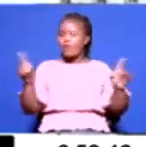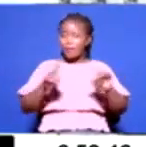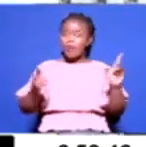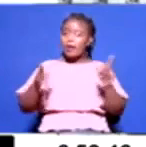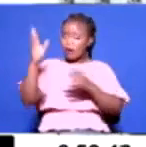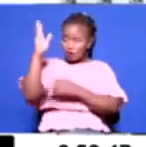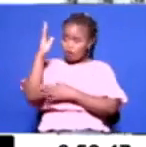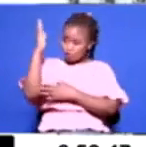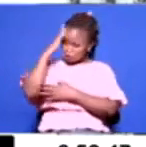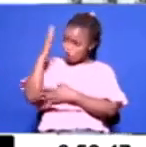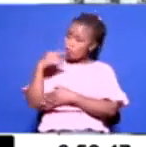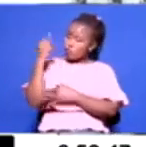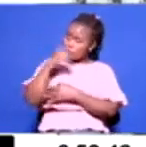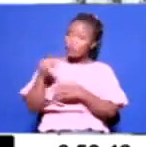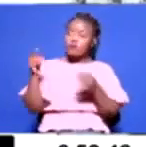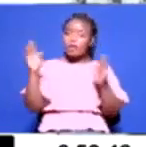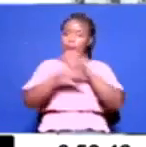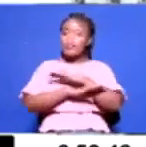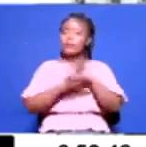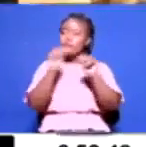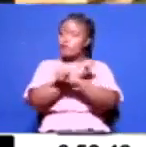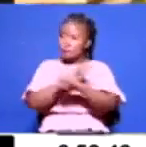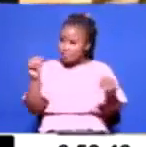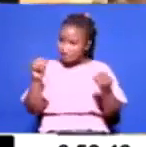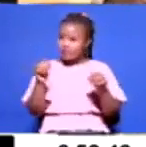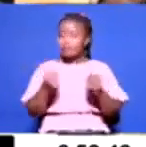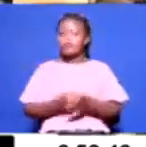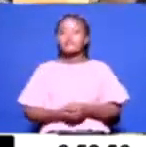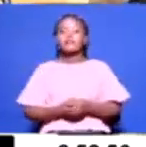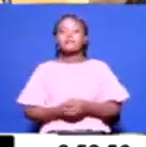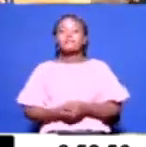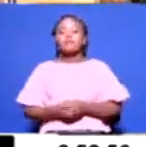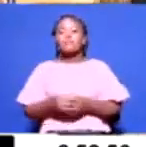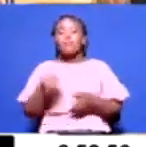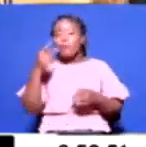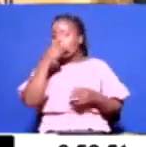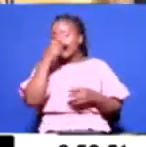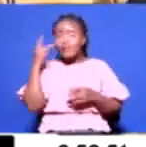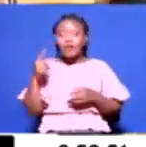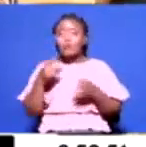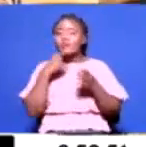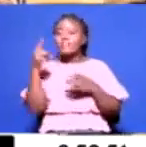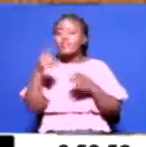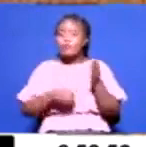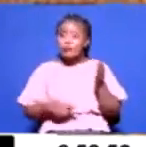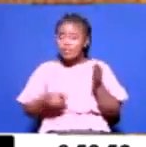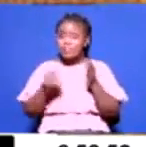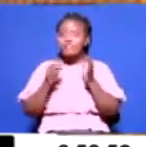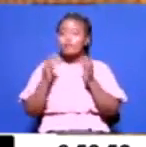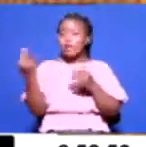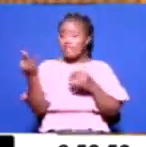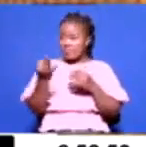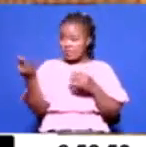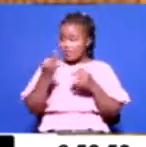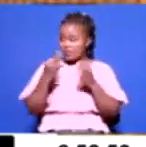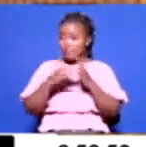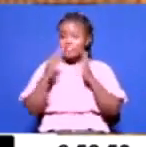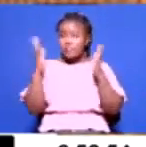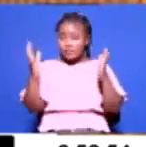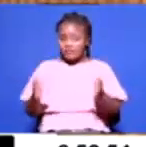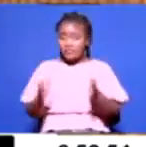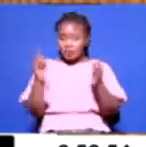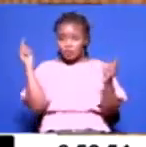running mate. Okay. Kalonzo alidai kwamba viongozi hao watatu wakuu wa chama hicho cha